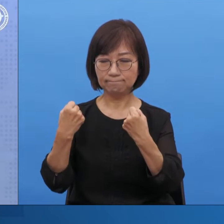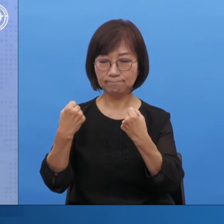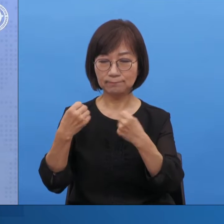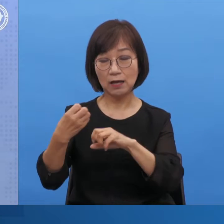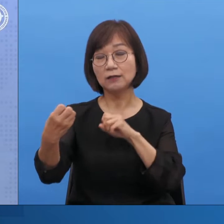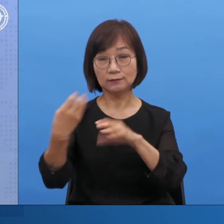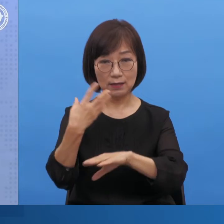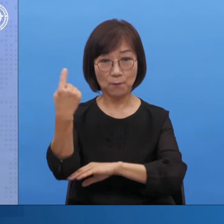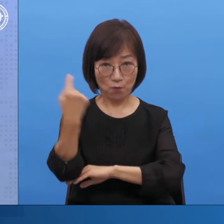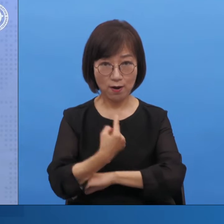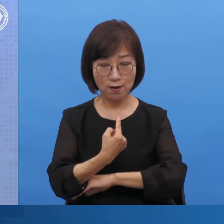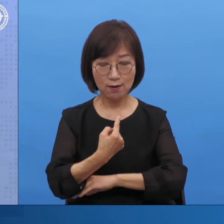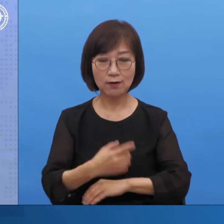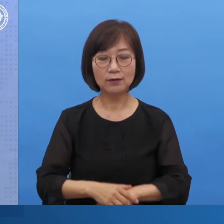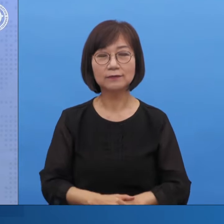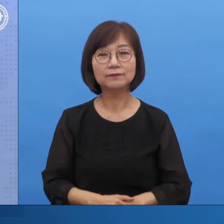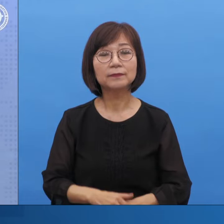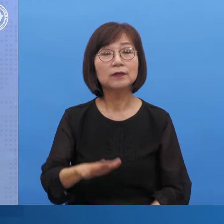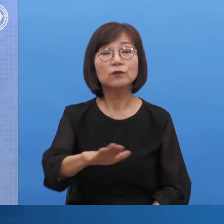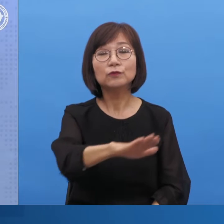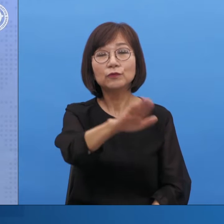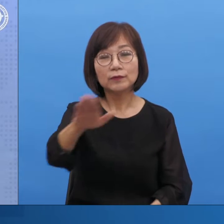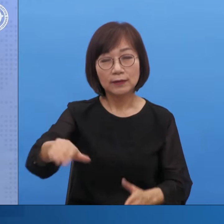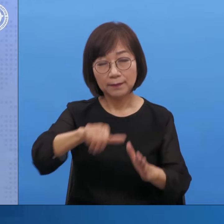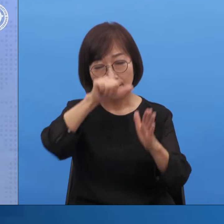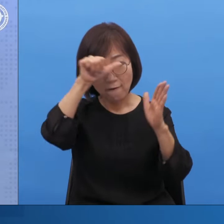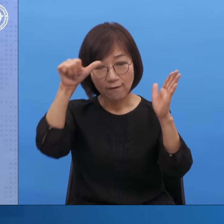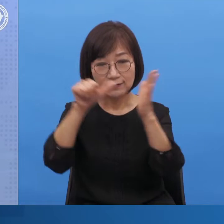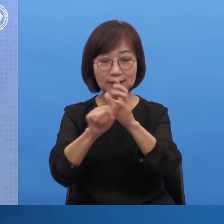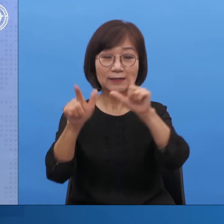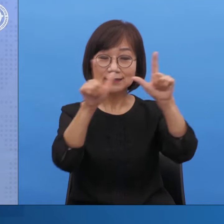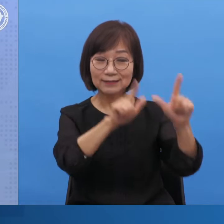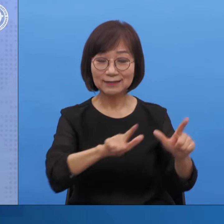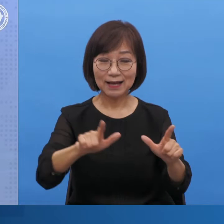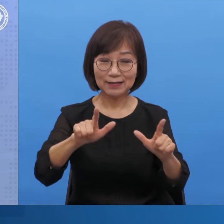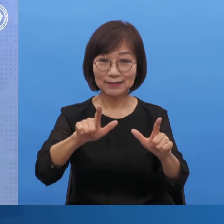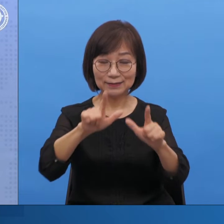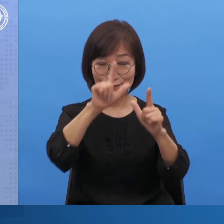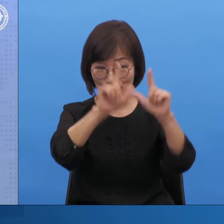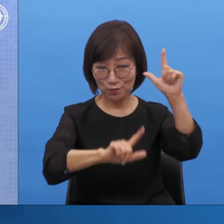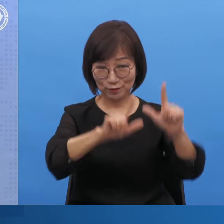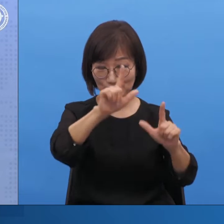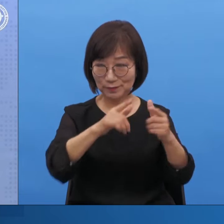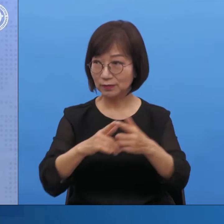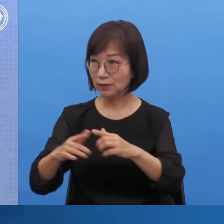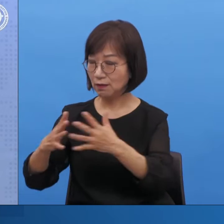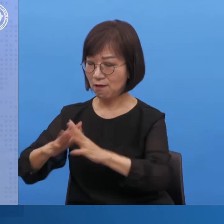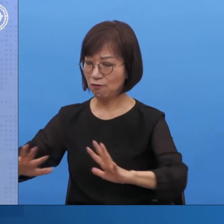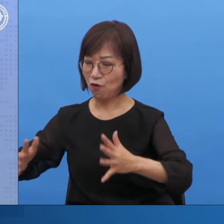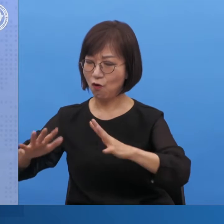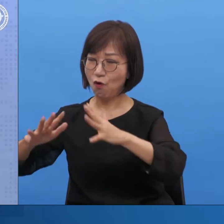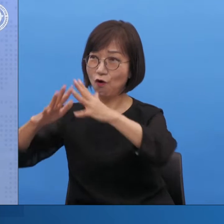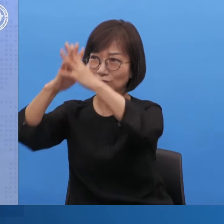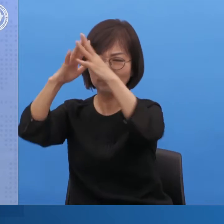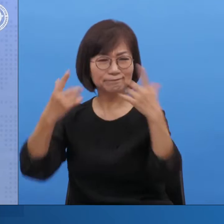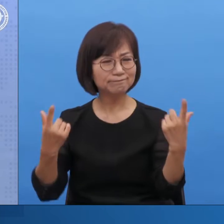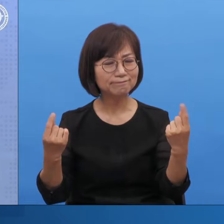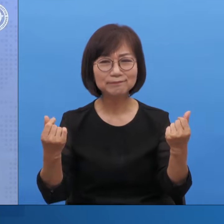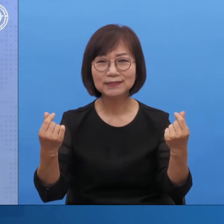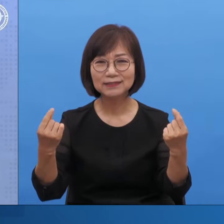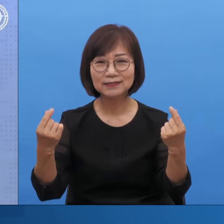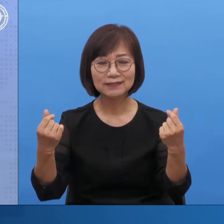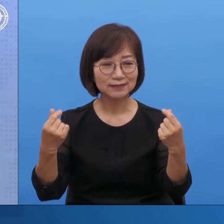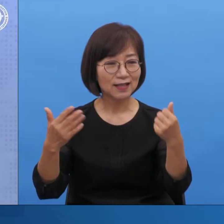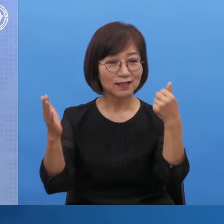come. 여러분의 인생은 건축과 같으니까 어느 기초에다가 건축을 할